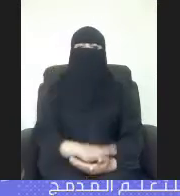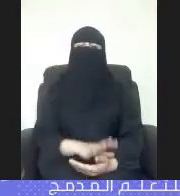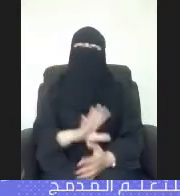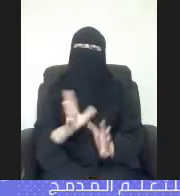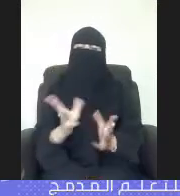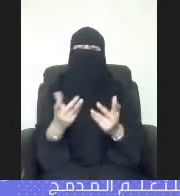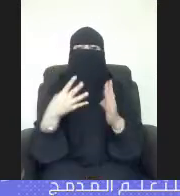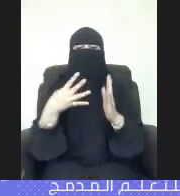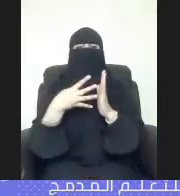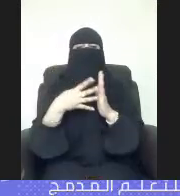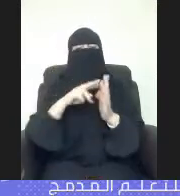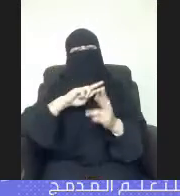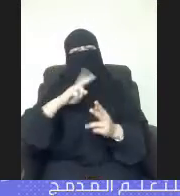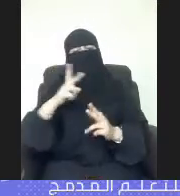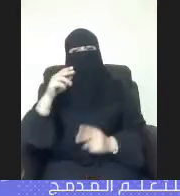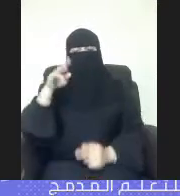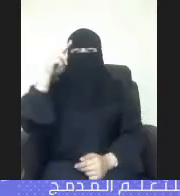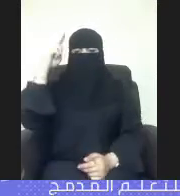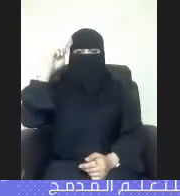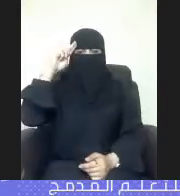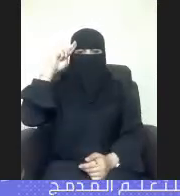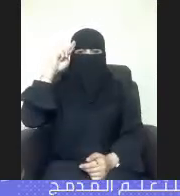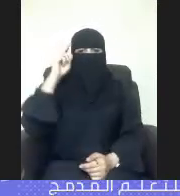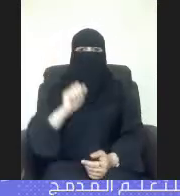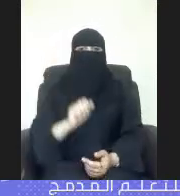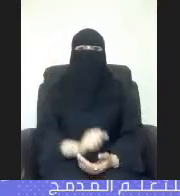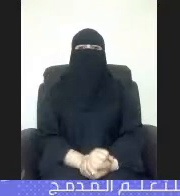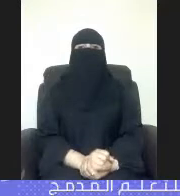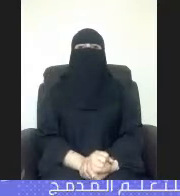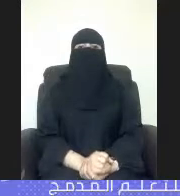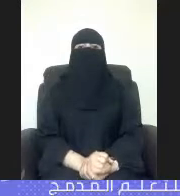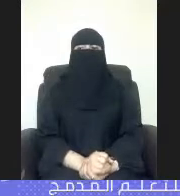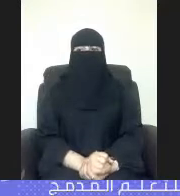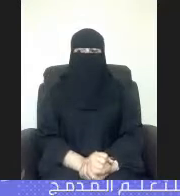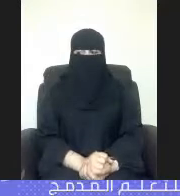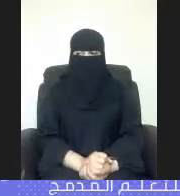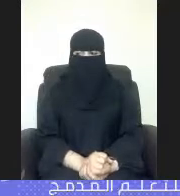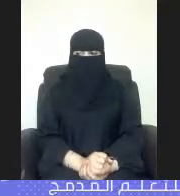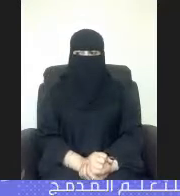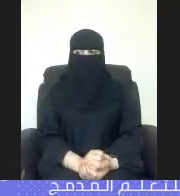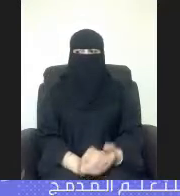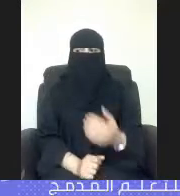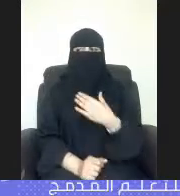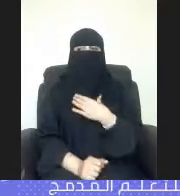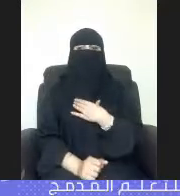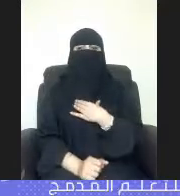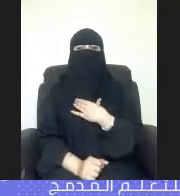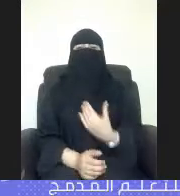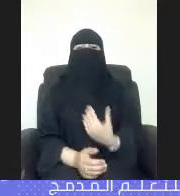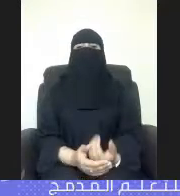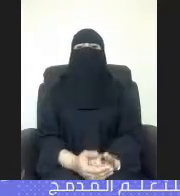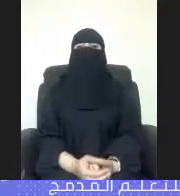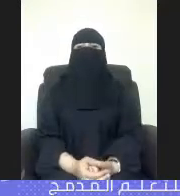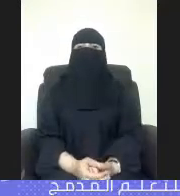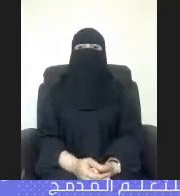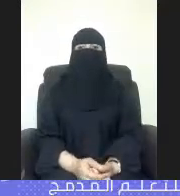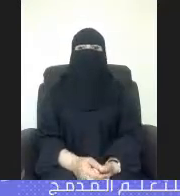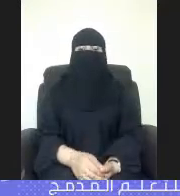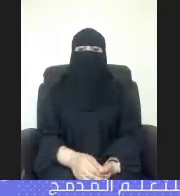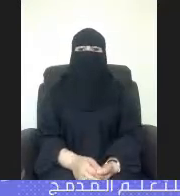حقيقة على حضوره، أنا أشوف حضور ما شاء الله كثيف جدا، وهذا يدل على أنه عقد مثل